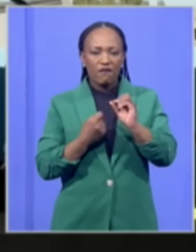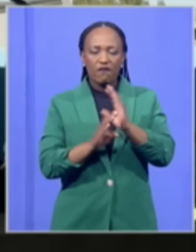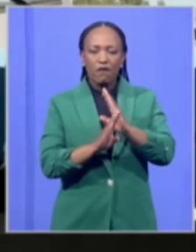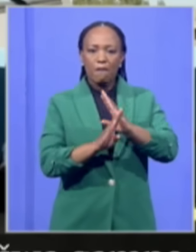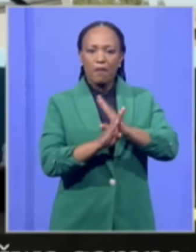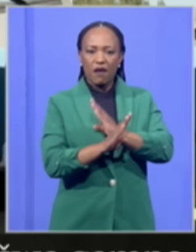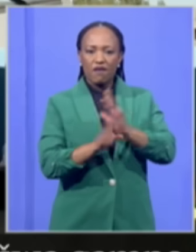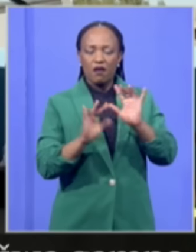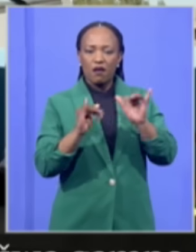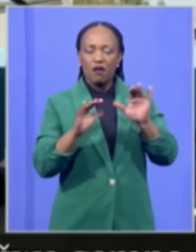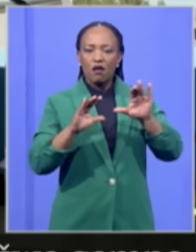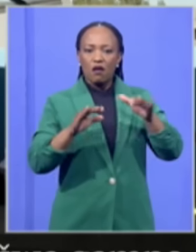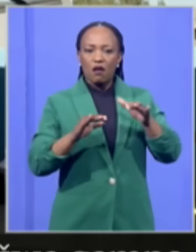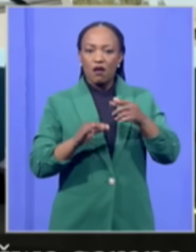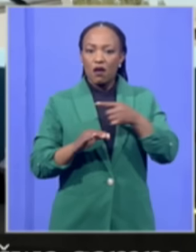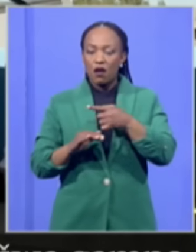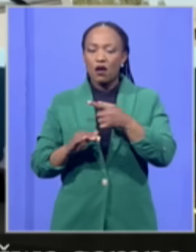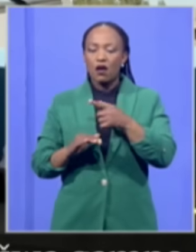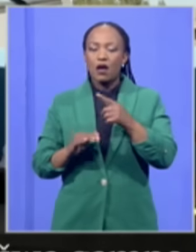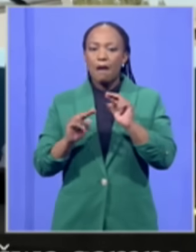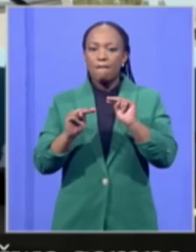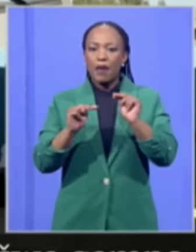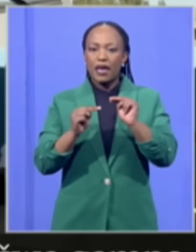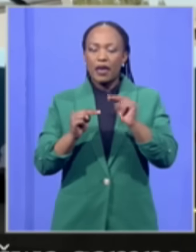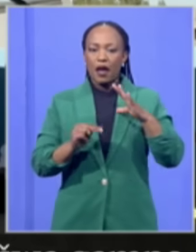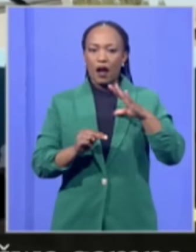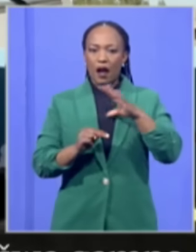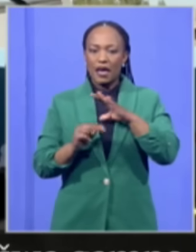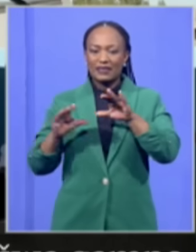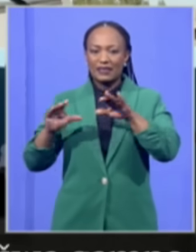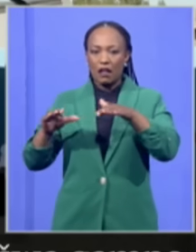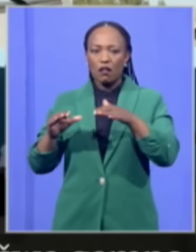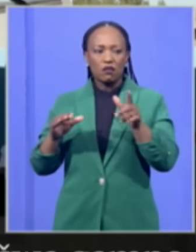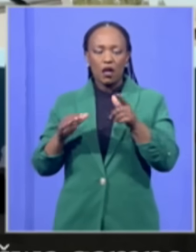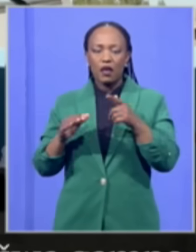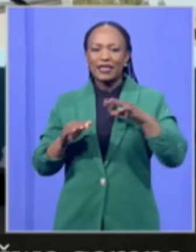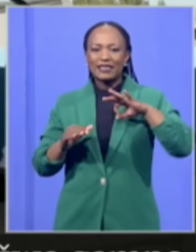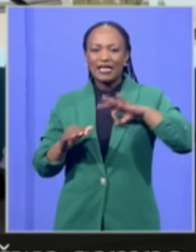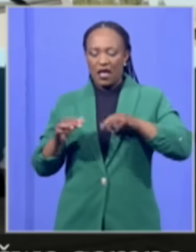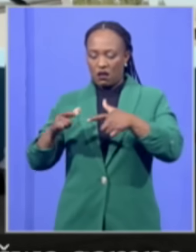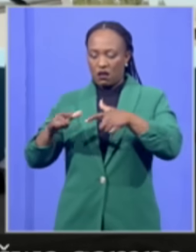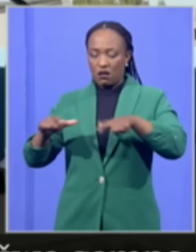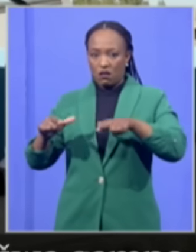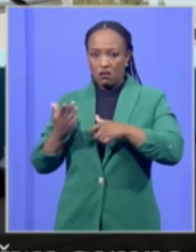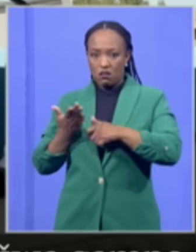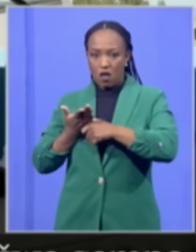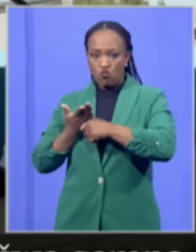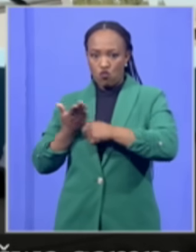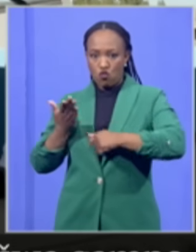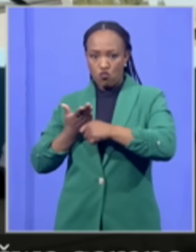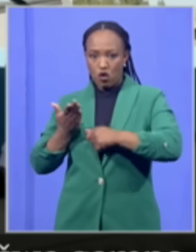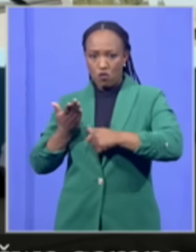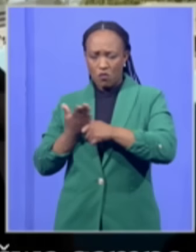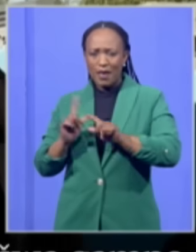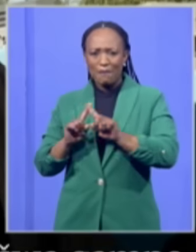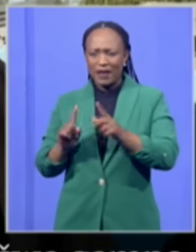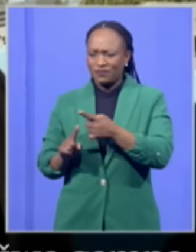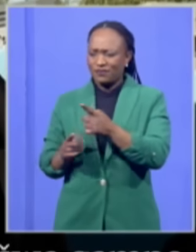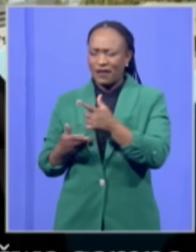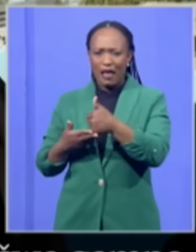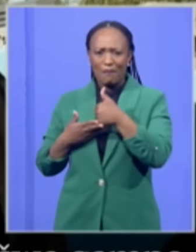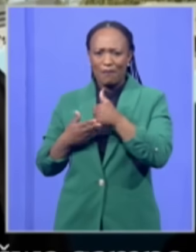bargaining council e di latang di 7 rand mo di paysliping tsa rona ke tsa go ke part and parcel ya di problem because ga ba re thusi ka sepe.